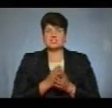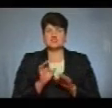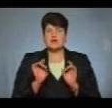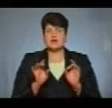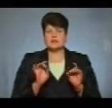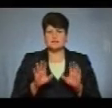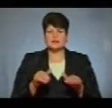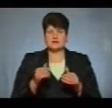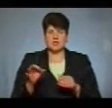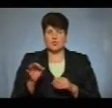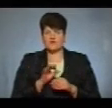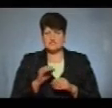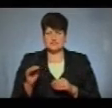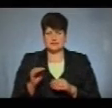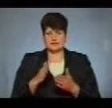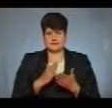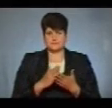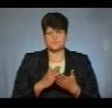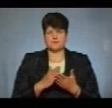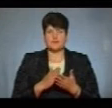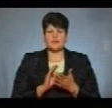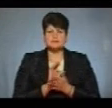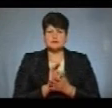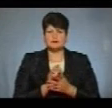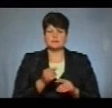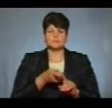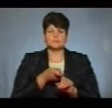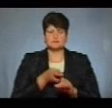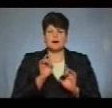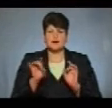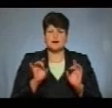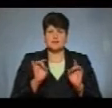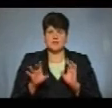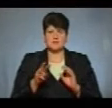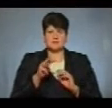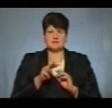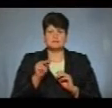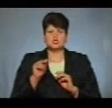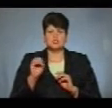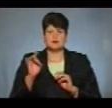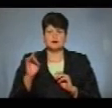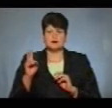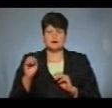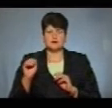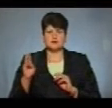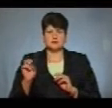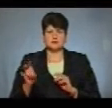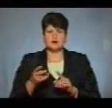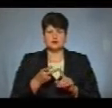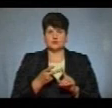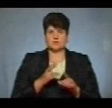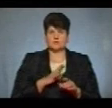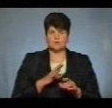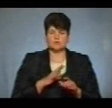видання офіційно зареєстроване. Газета, яка стосувалася реклами Максима Черкашина, і друге було видання – це